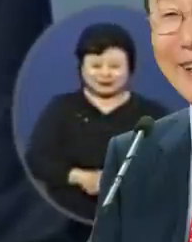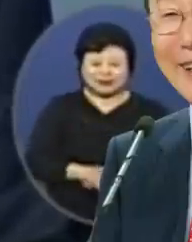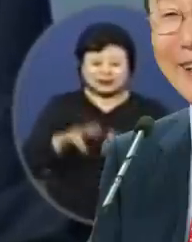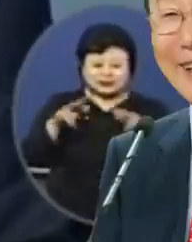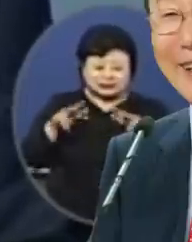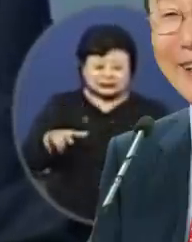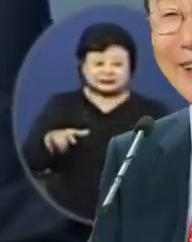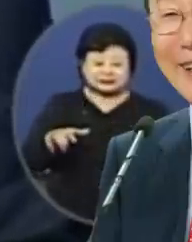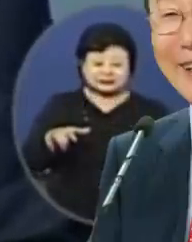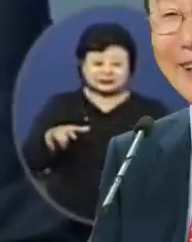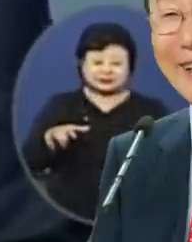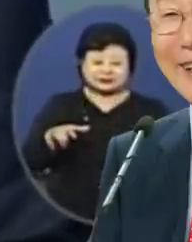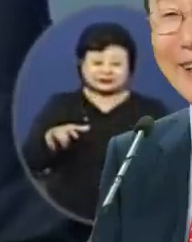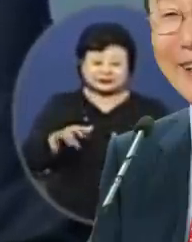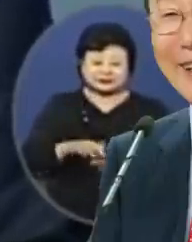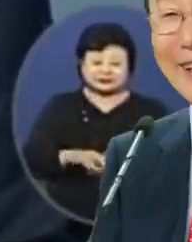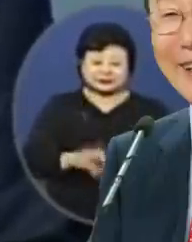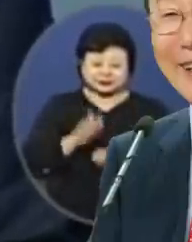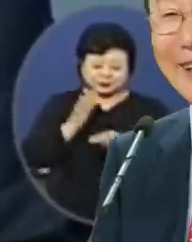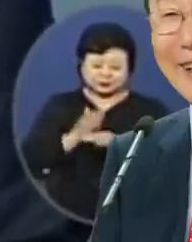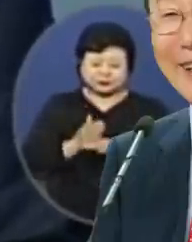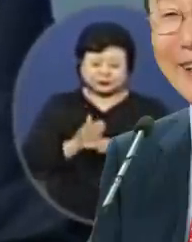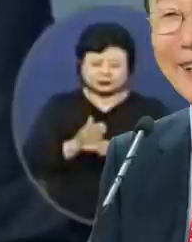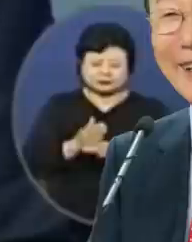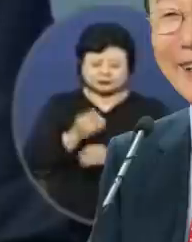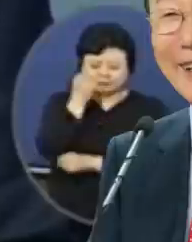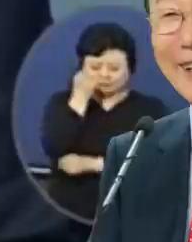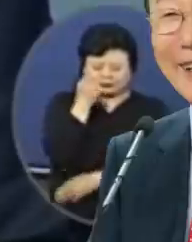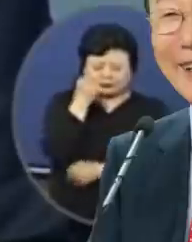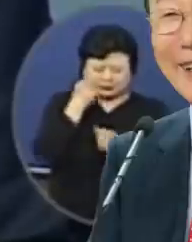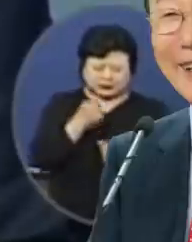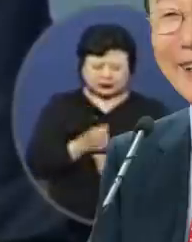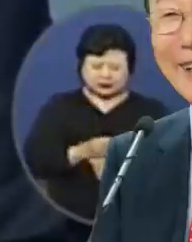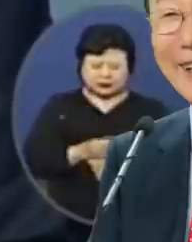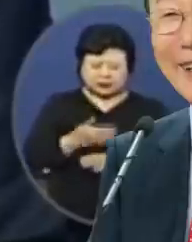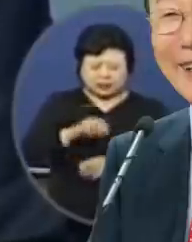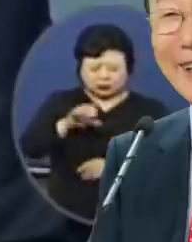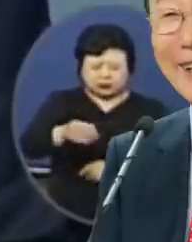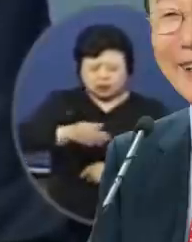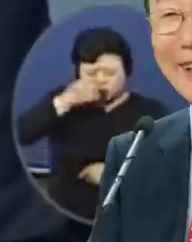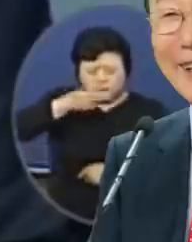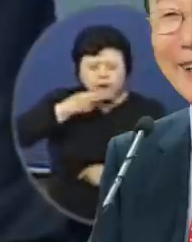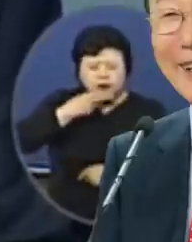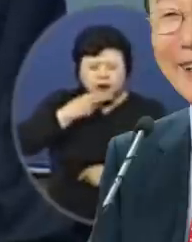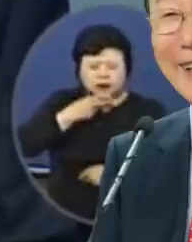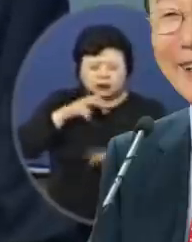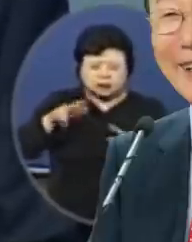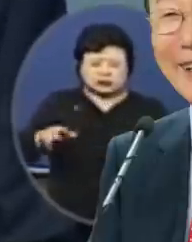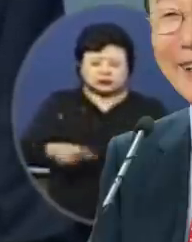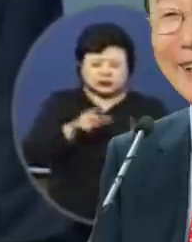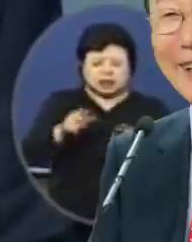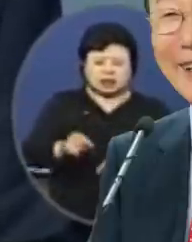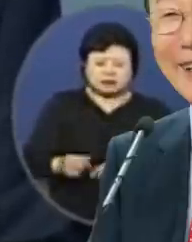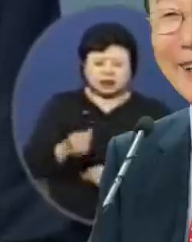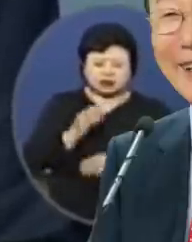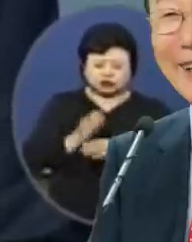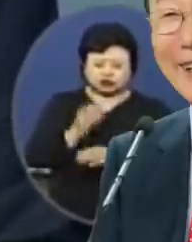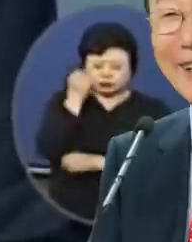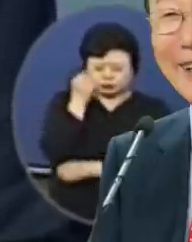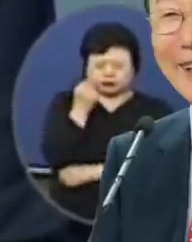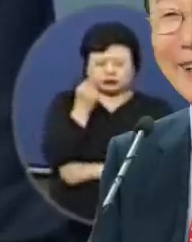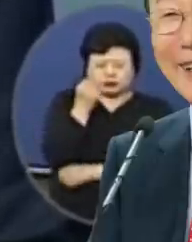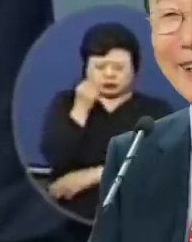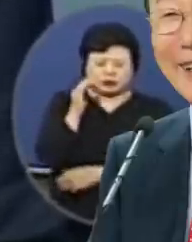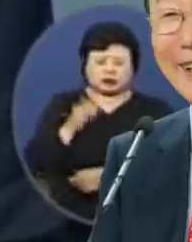현실에 중심을 잡고 살아라고, 꿈은 아무데도 없다 그렇게 써붙여놨는데, 맏아들은